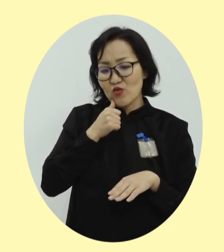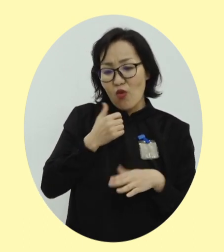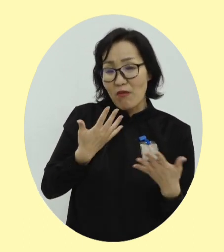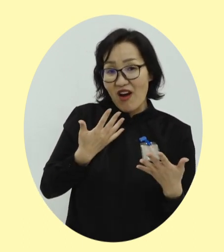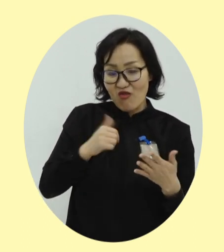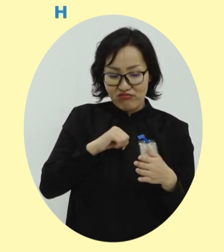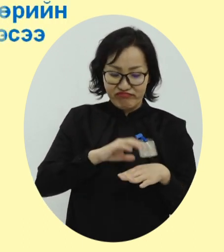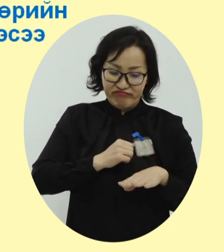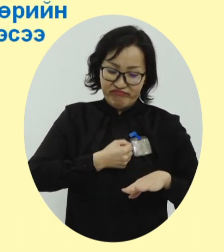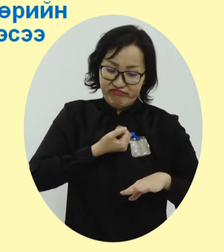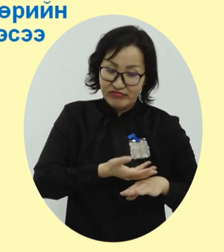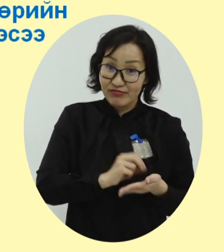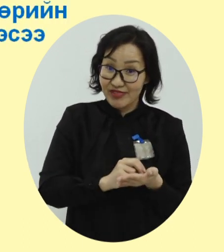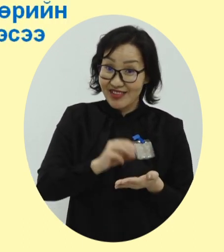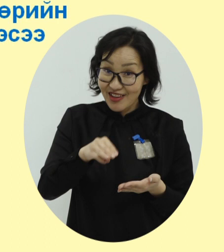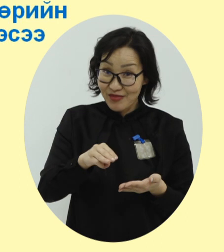бичсэн.